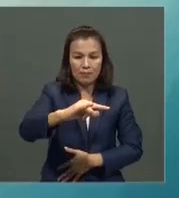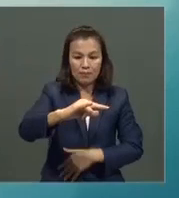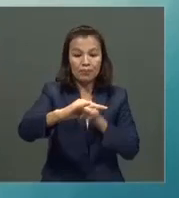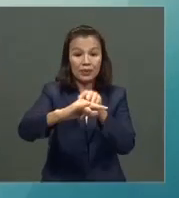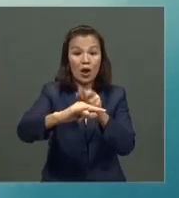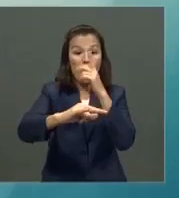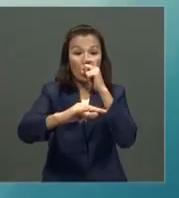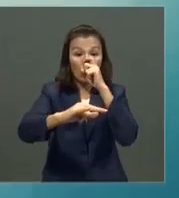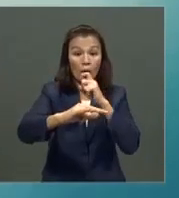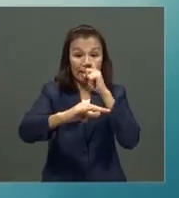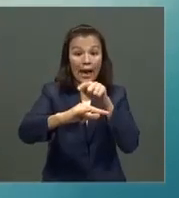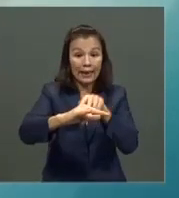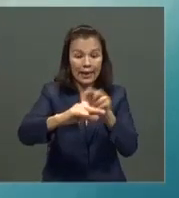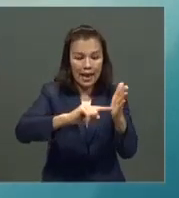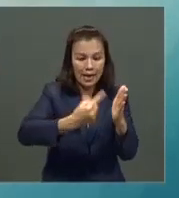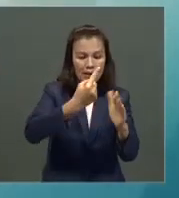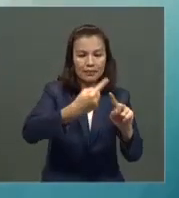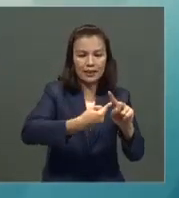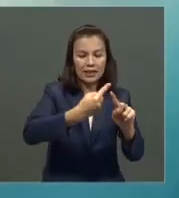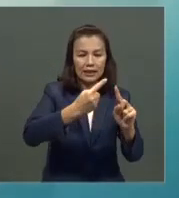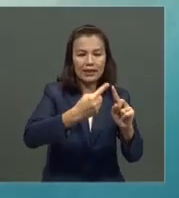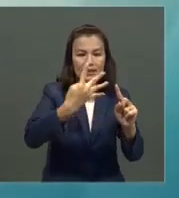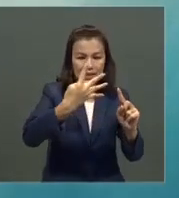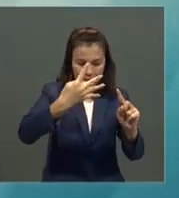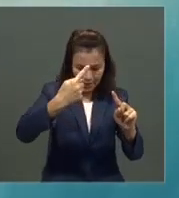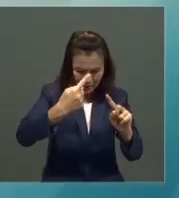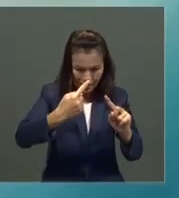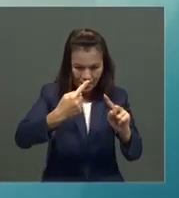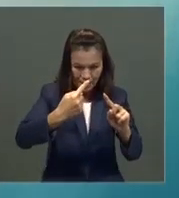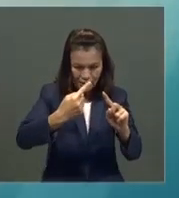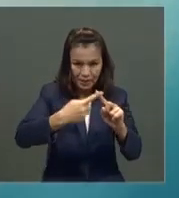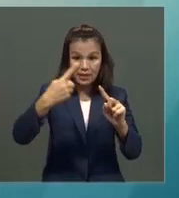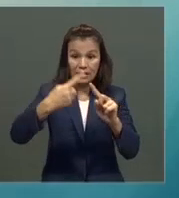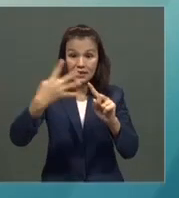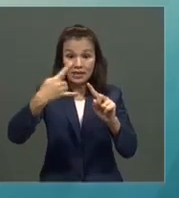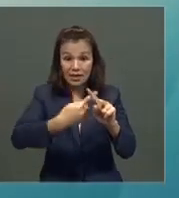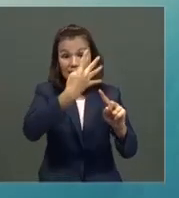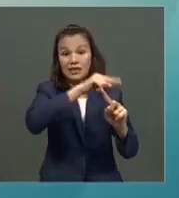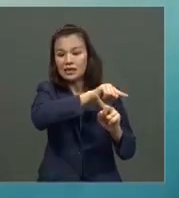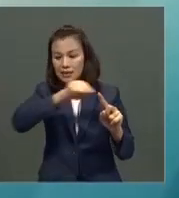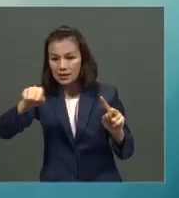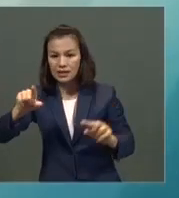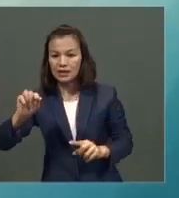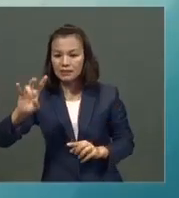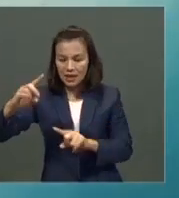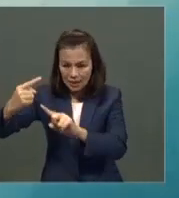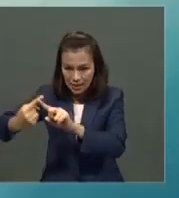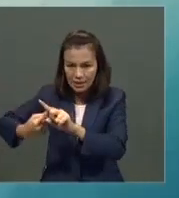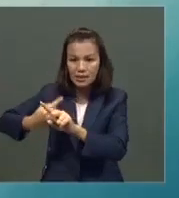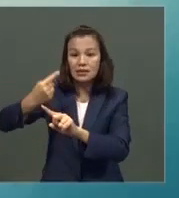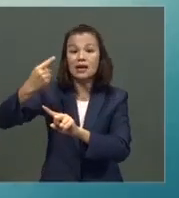คะนับตัวเลขตั้งแต่4เมษายน2563ปีที่แล้วนะคะจนถึงยอด27มกราค